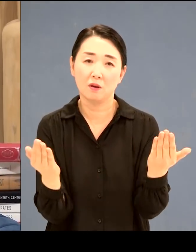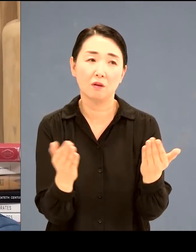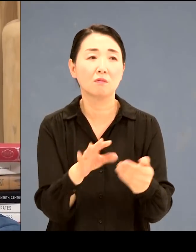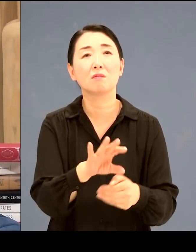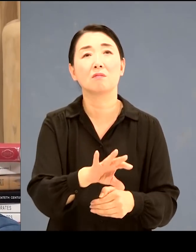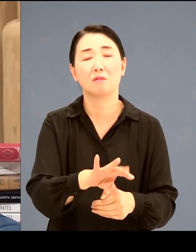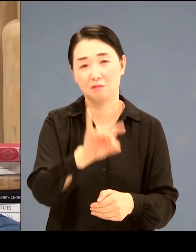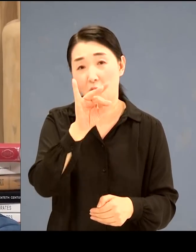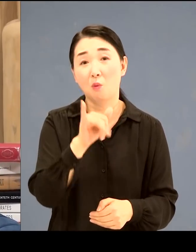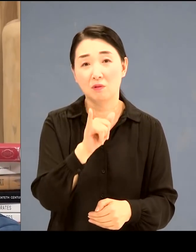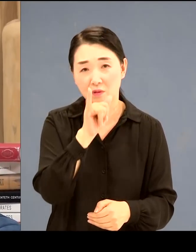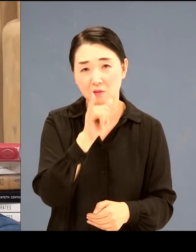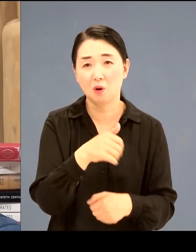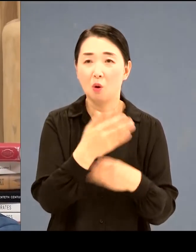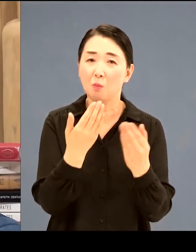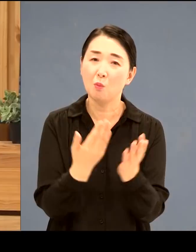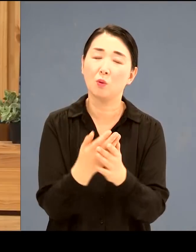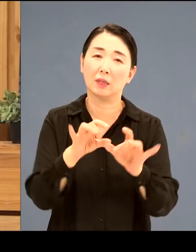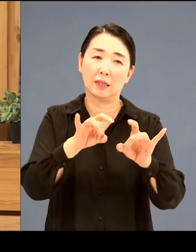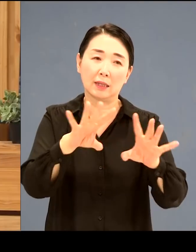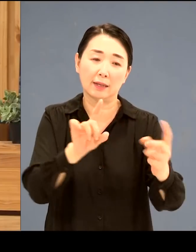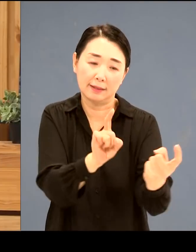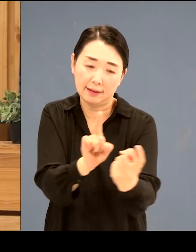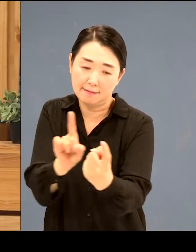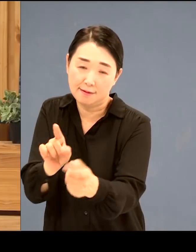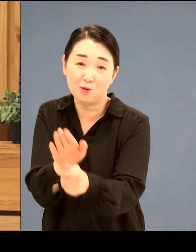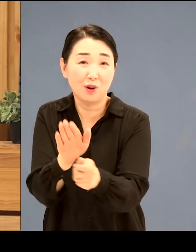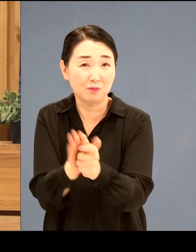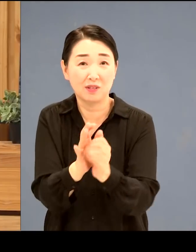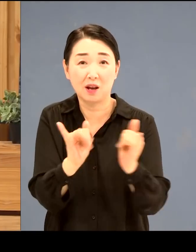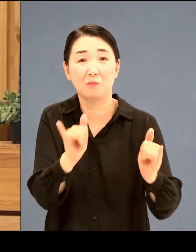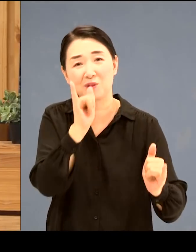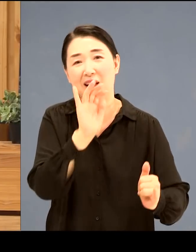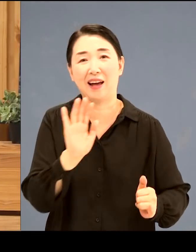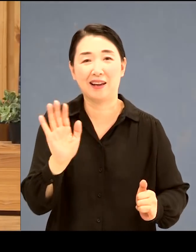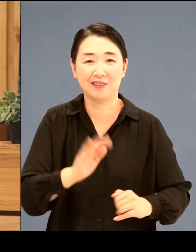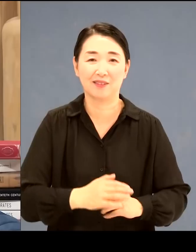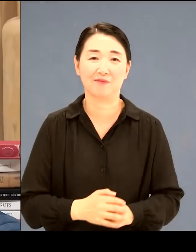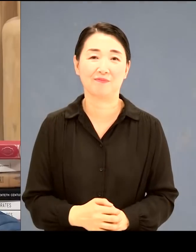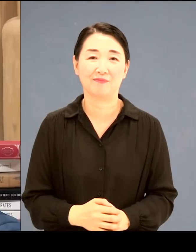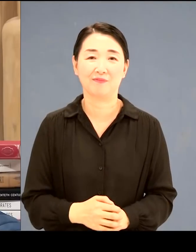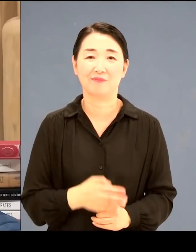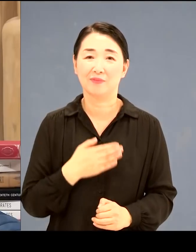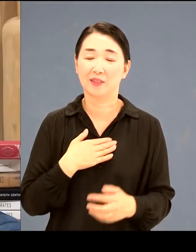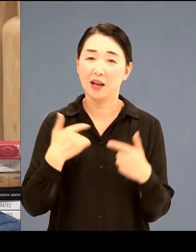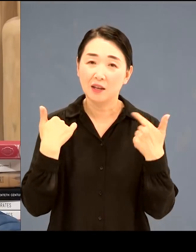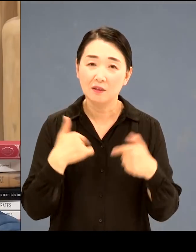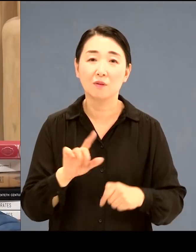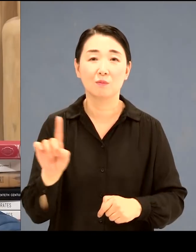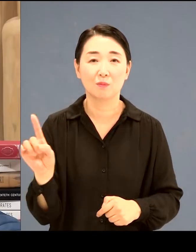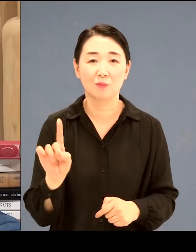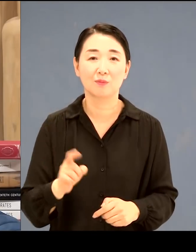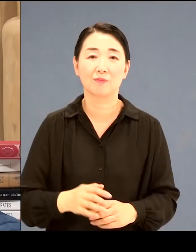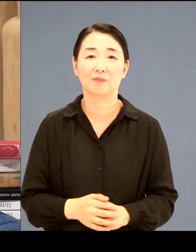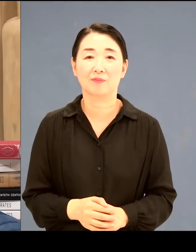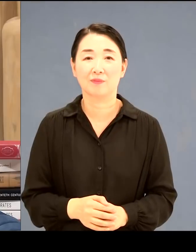다 각각 있으셨던 시절이 아니거든요. 네. 저는 근데 항상